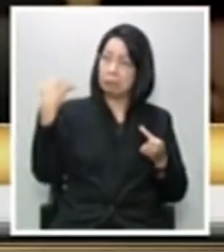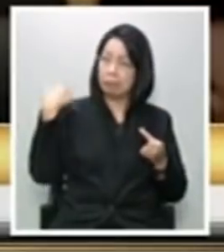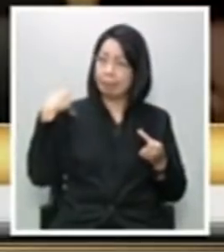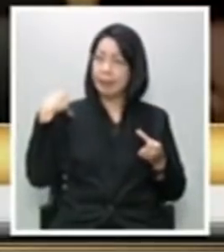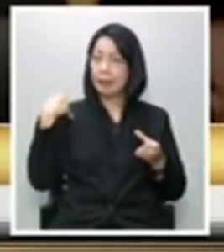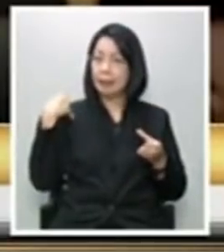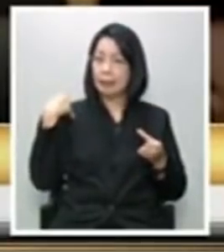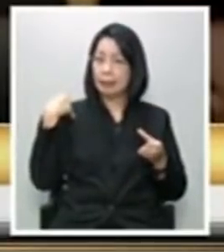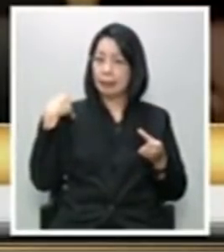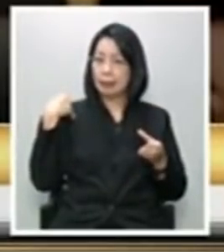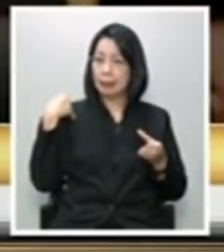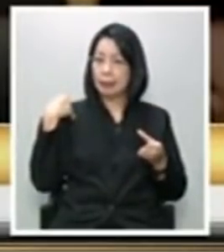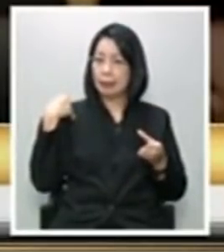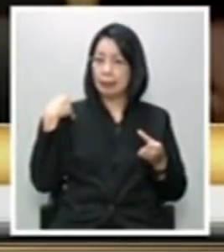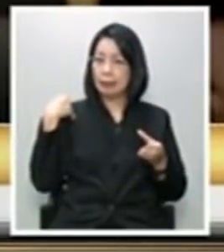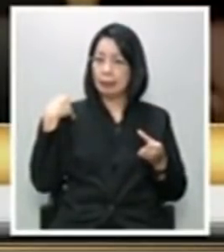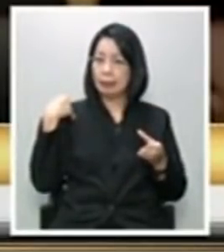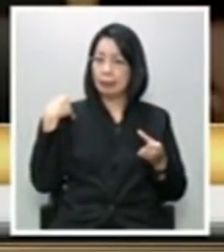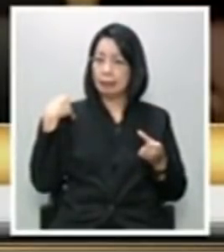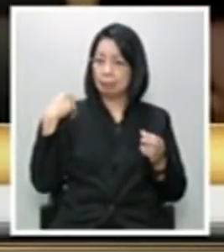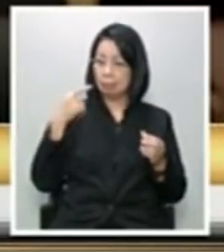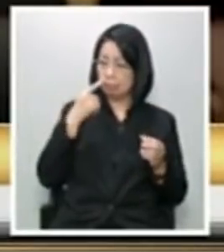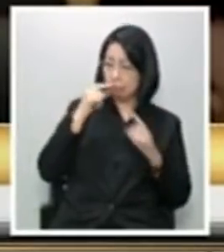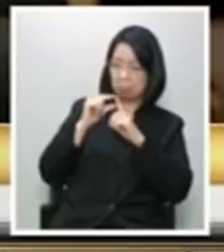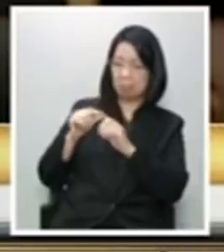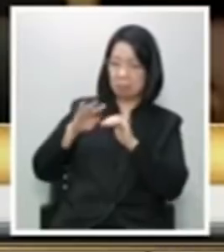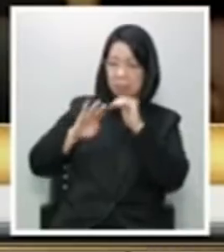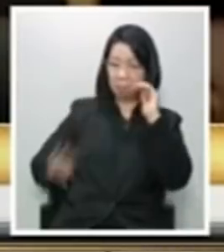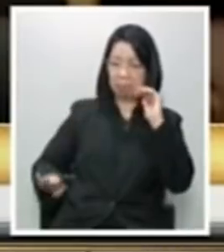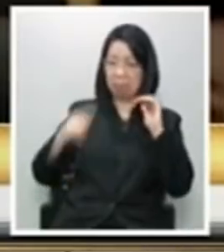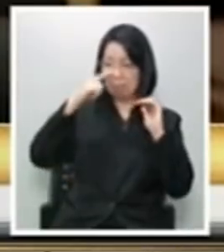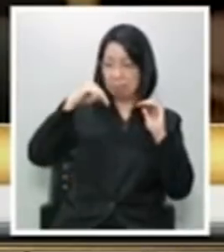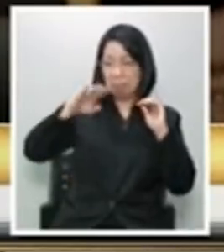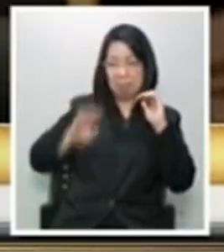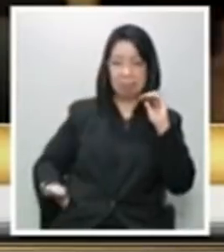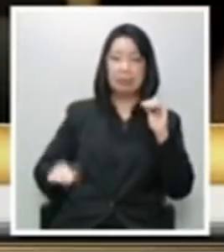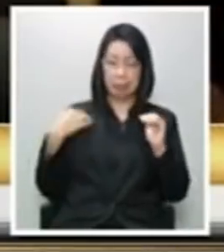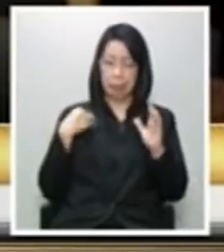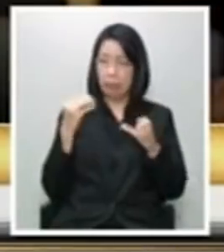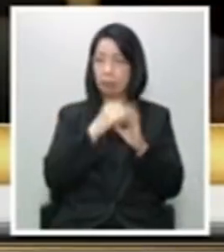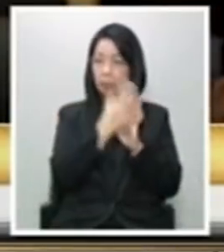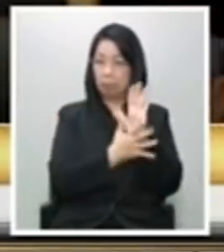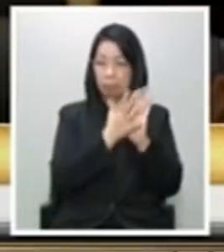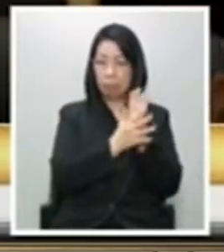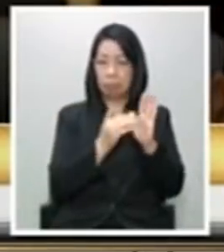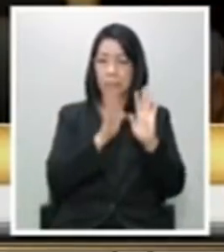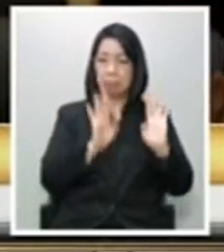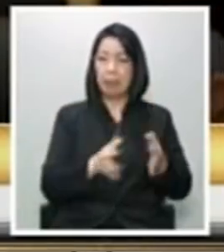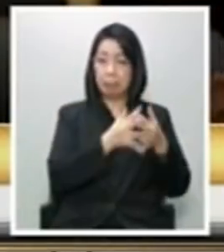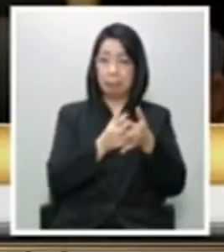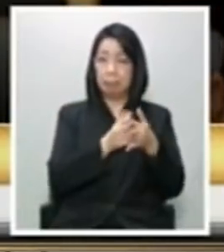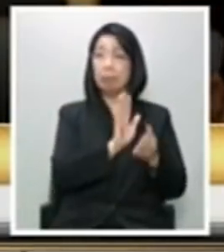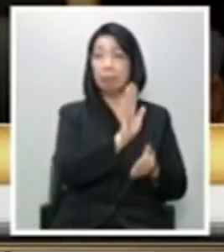จะมีความเหยียดเชื้อชาติอยู่ในนั้นซึ่งนี่ก็เป็นแนวทางวิธีคิดของอเมริกาในส